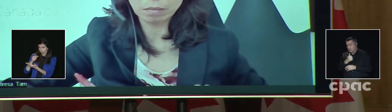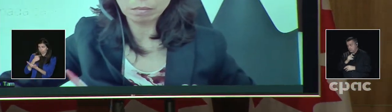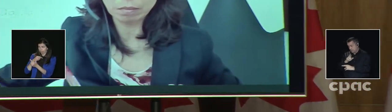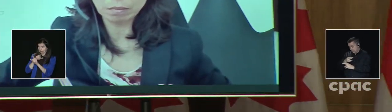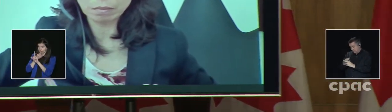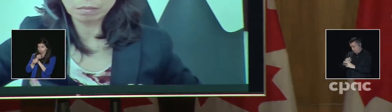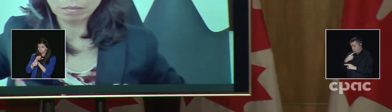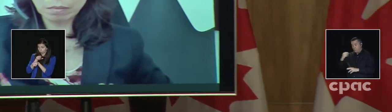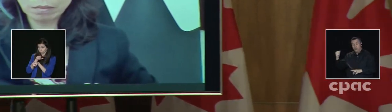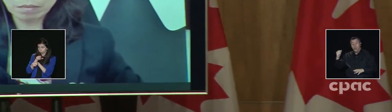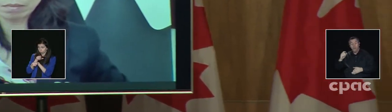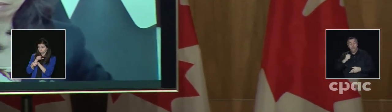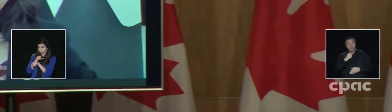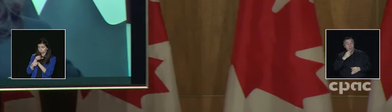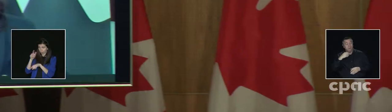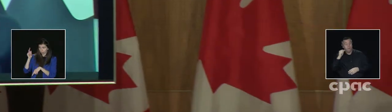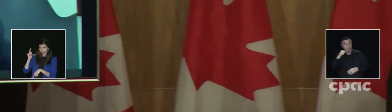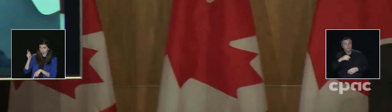question.